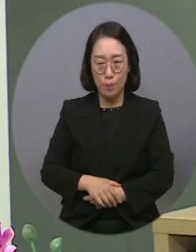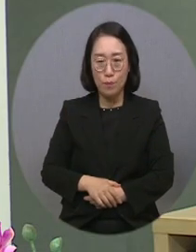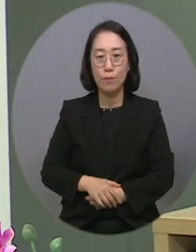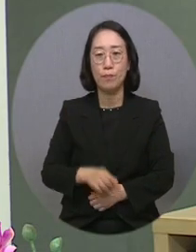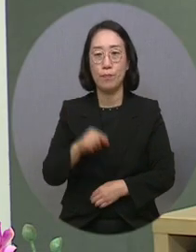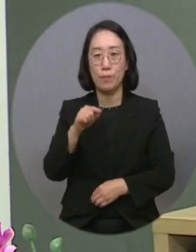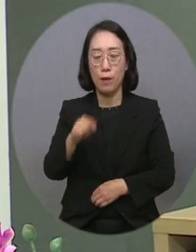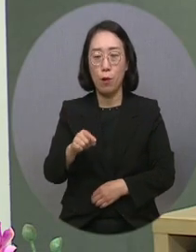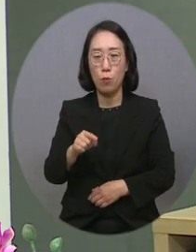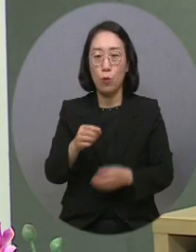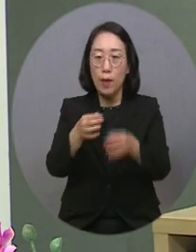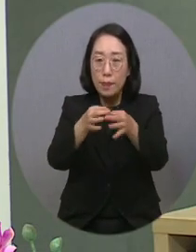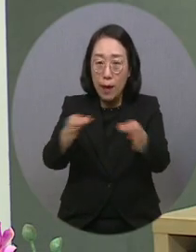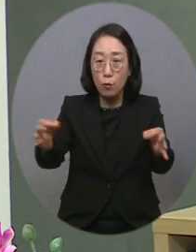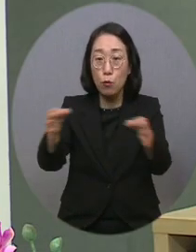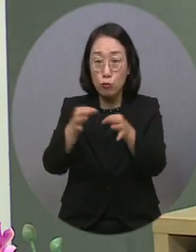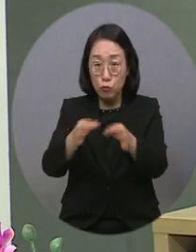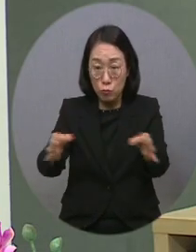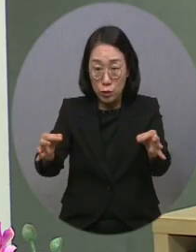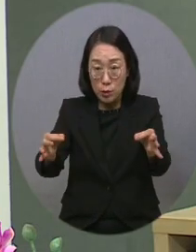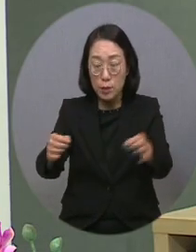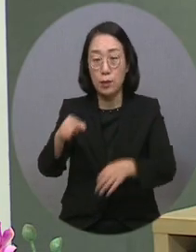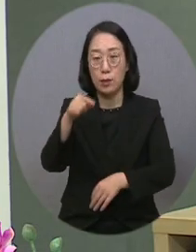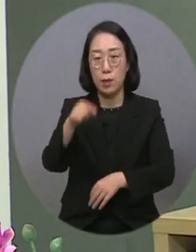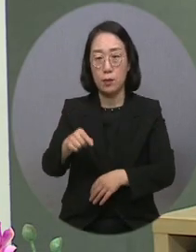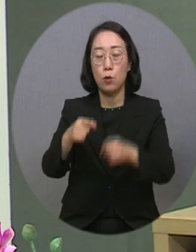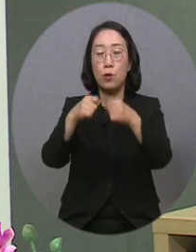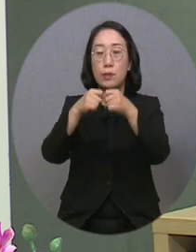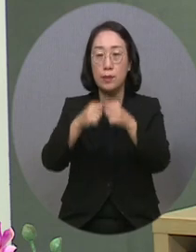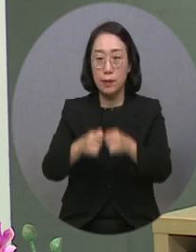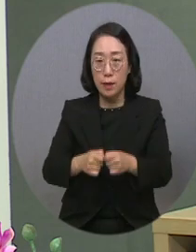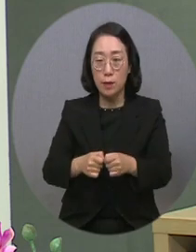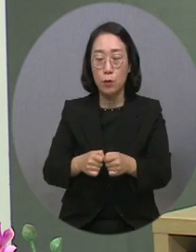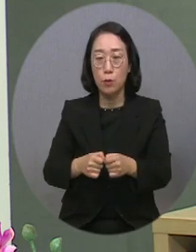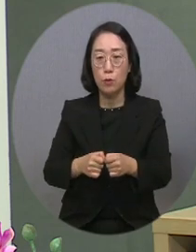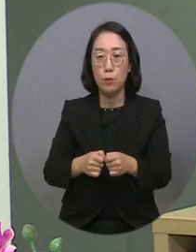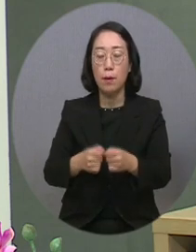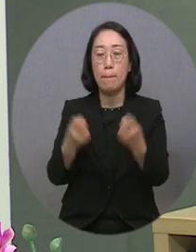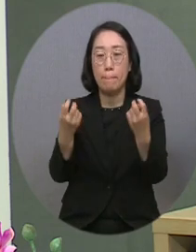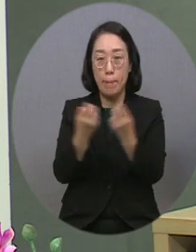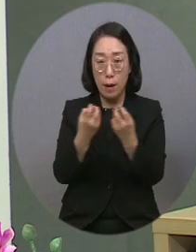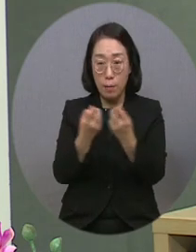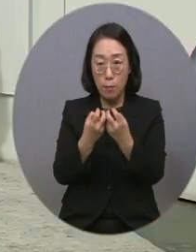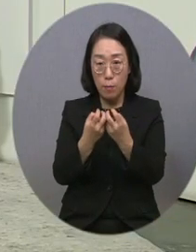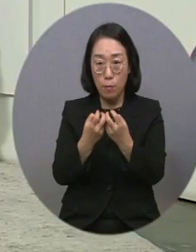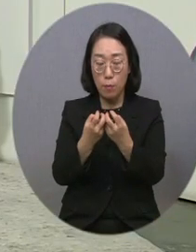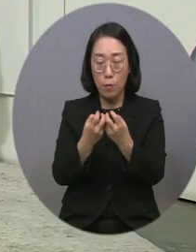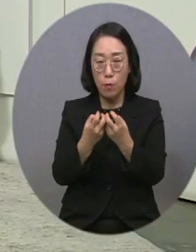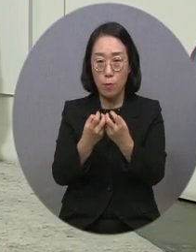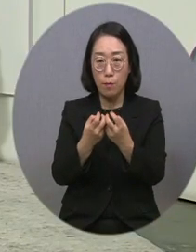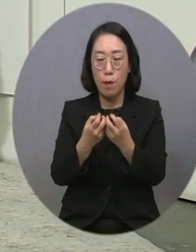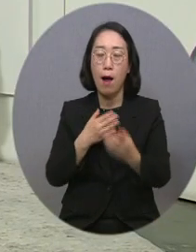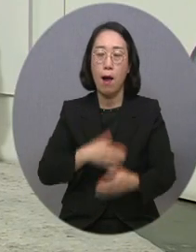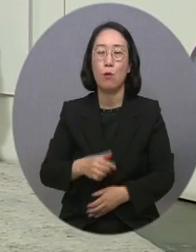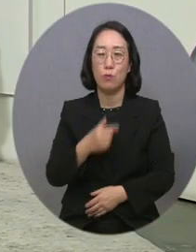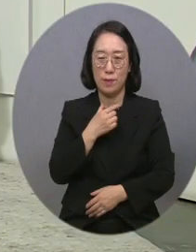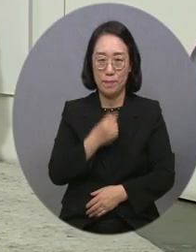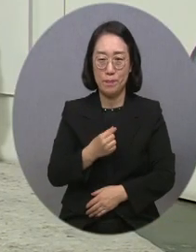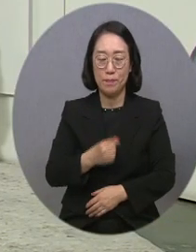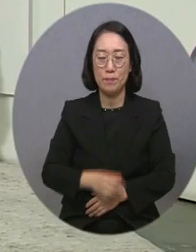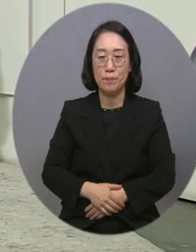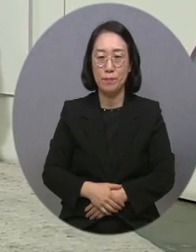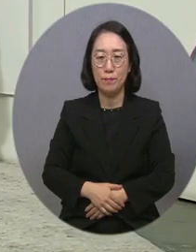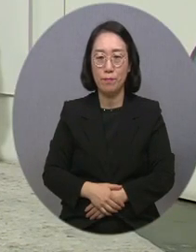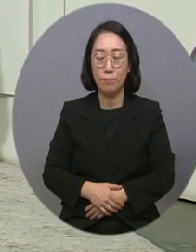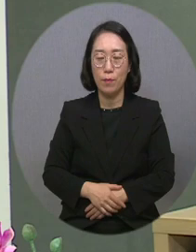예. 어떻게 배분이 되는가에 대한 그 구체적인 방법이 좀 궁금해할 것 같아요. 예.